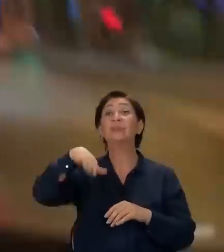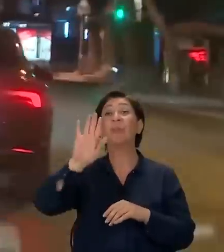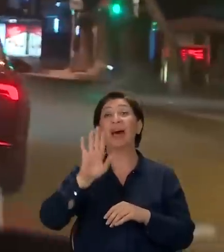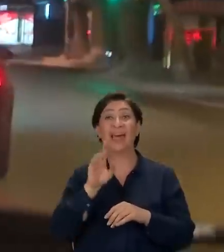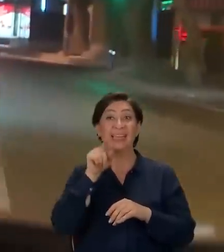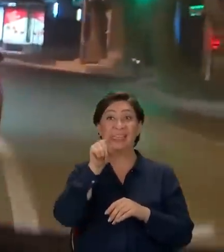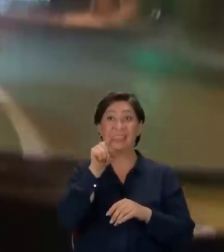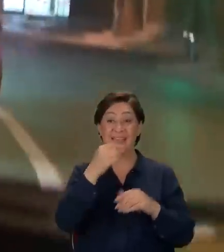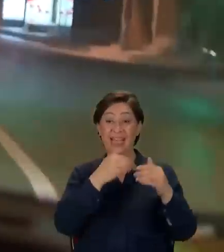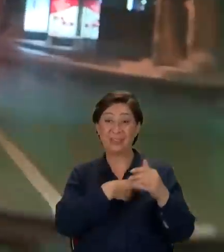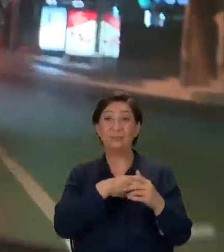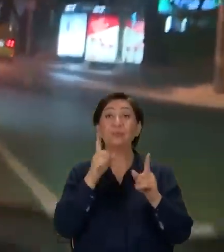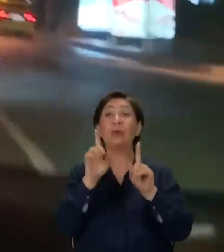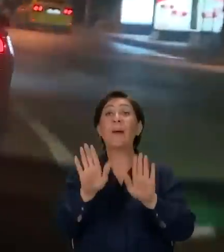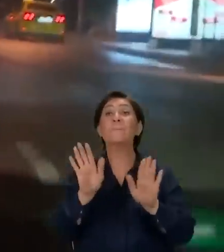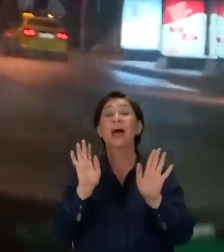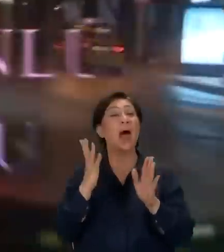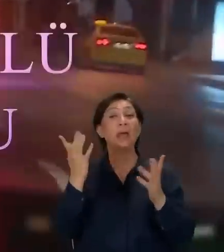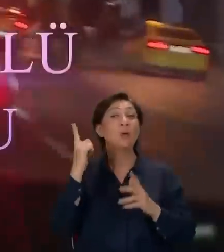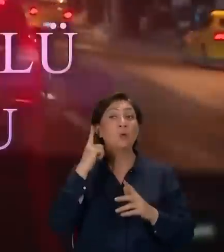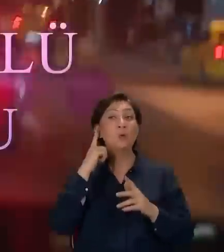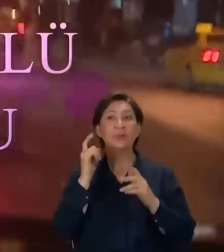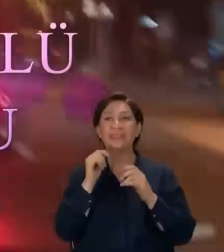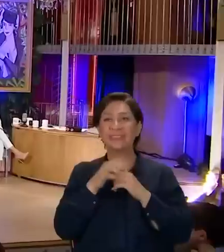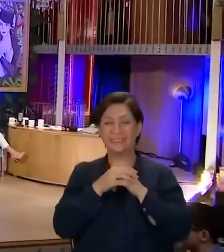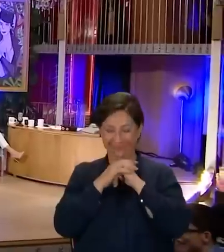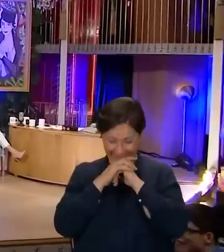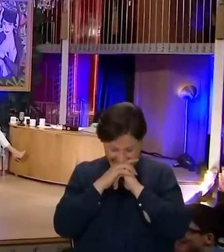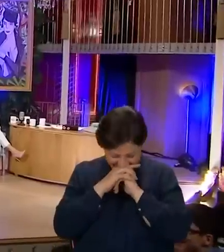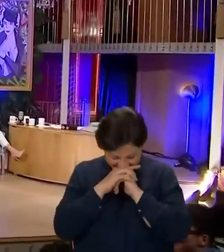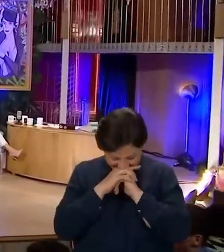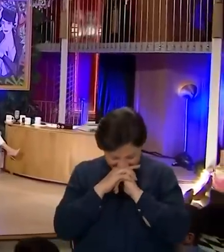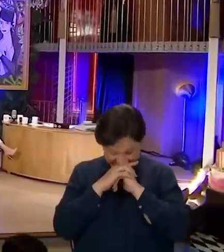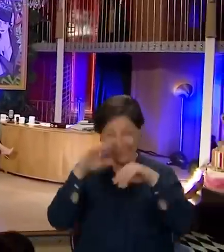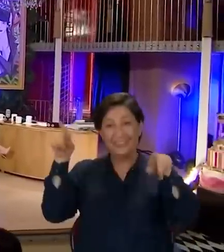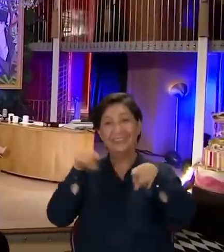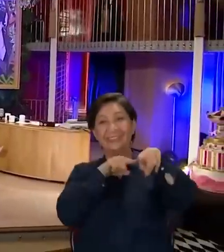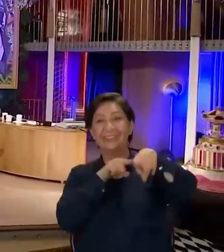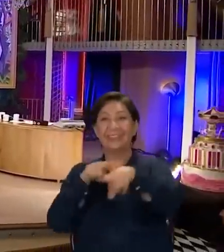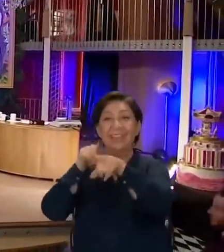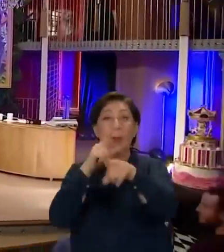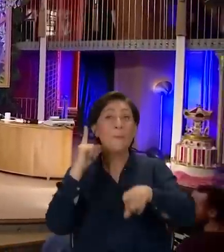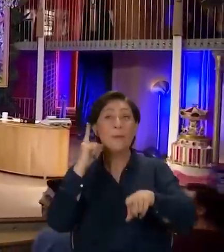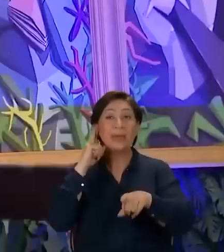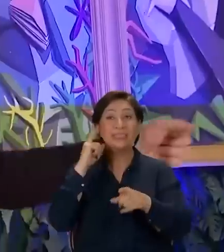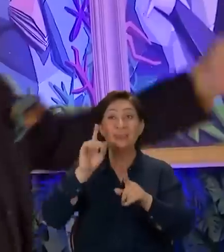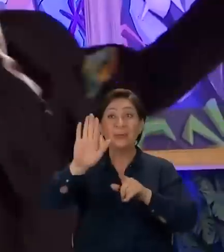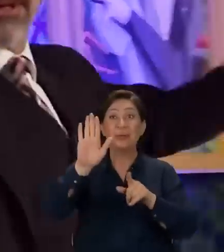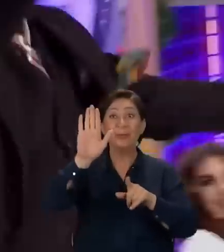Dur kaçma. Senin bir aşkım dur yapma. Hangi şey gibi geliyor hani arkadan takip eden paparazziler